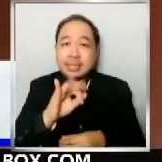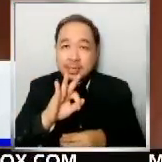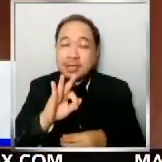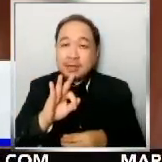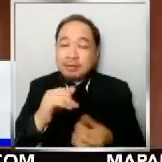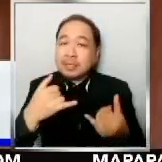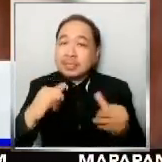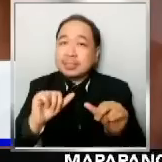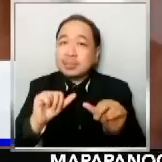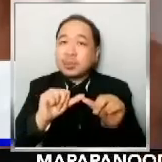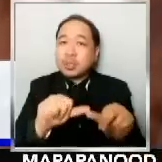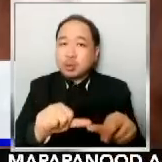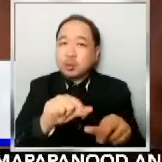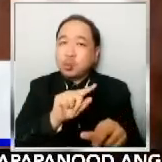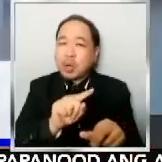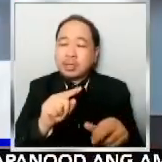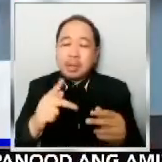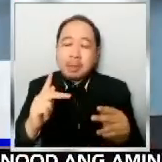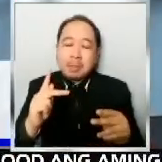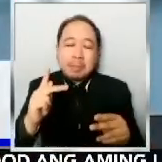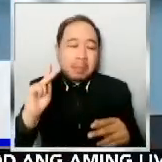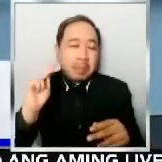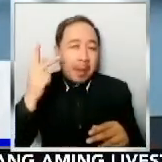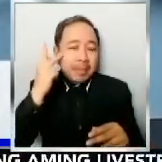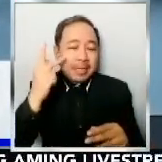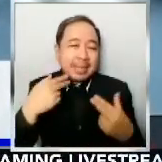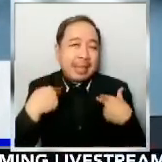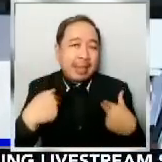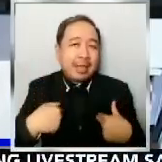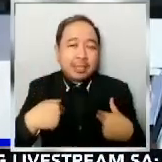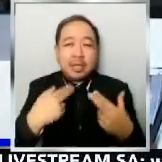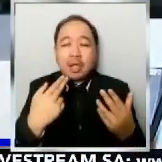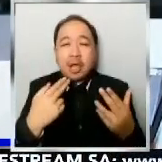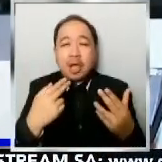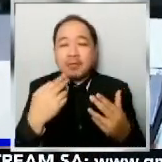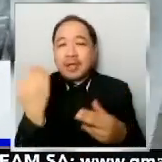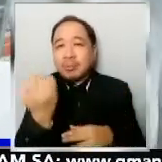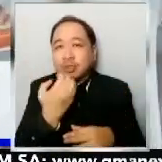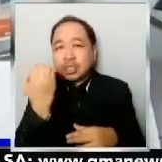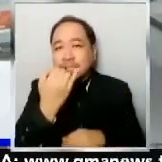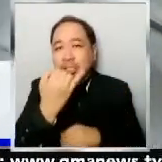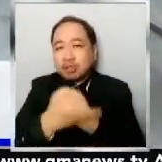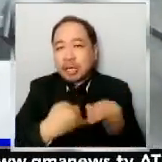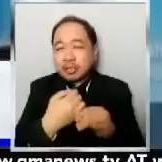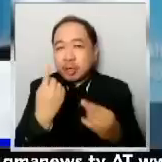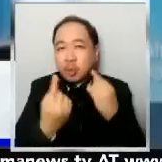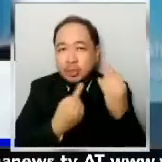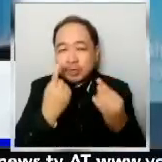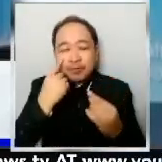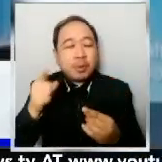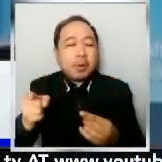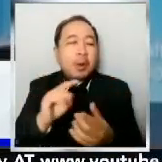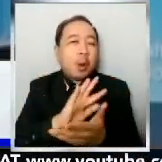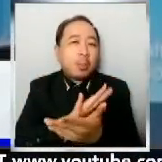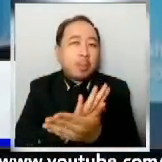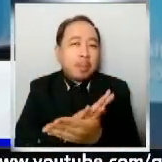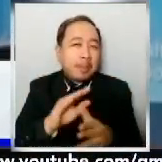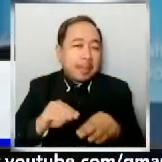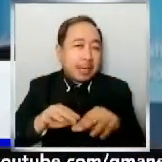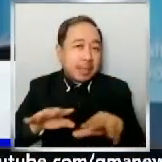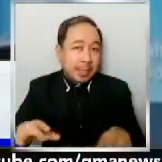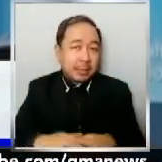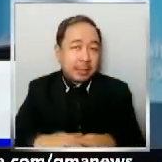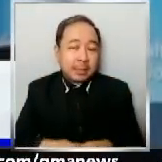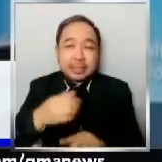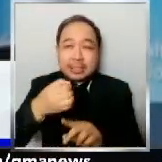magpatuloy bilang isang public health emergency of international concern ang COVID-19 pandemic. September 2022 pa,